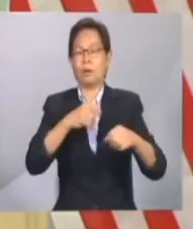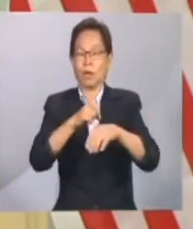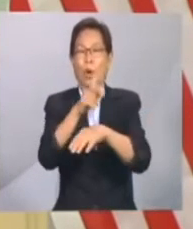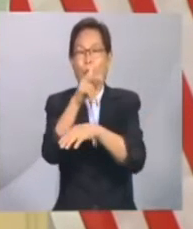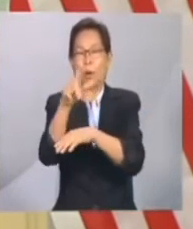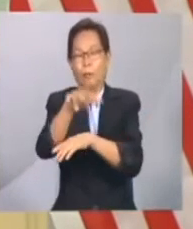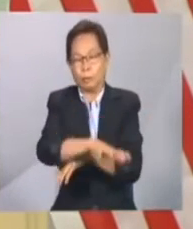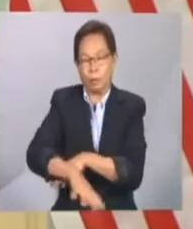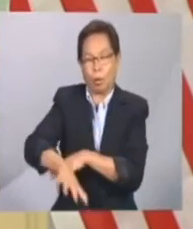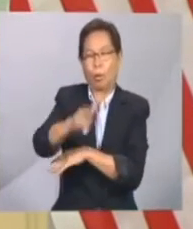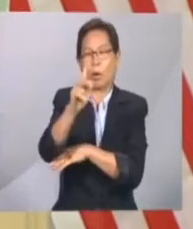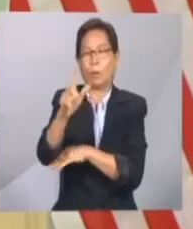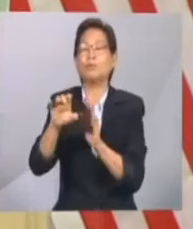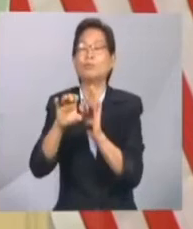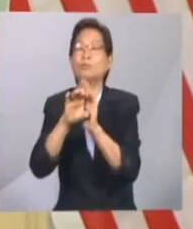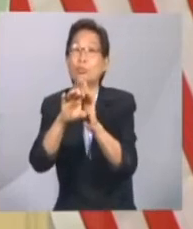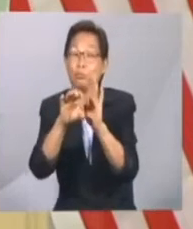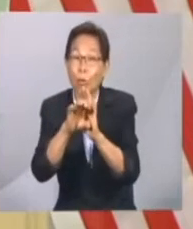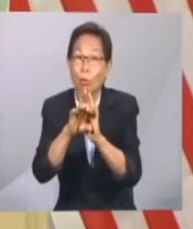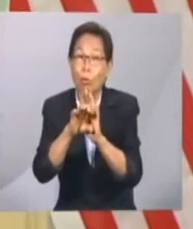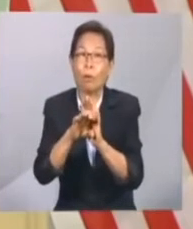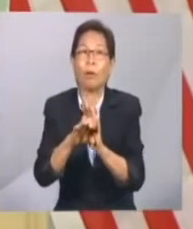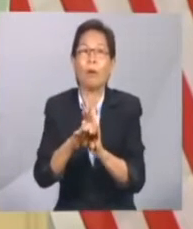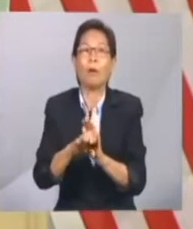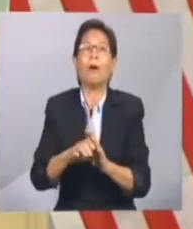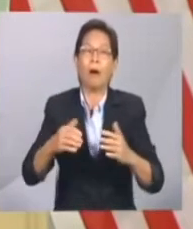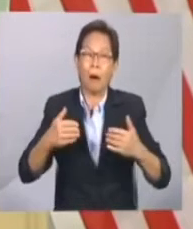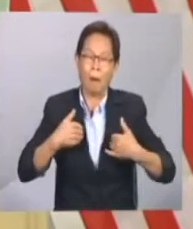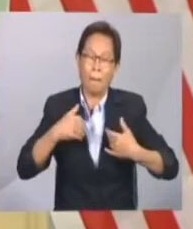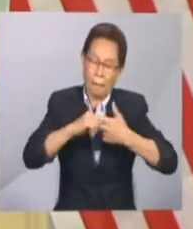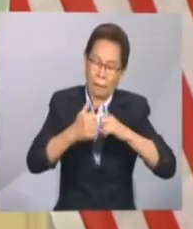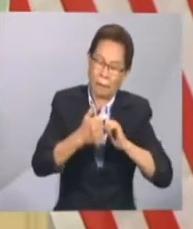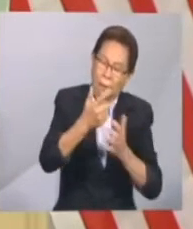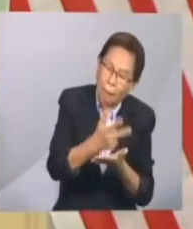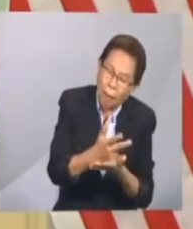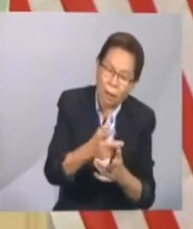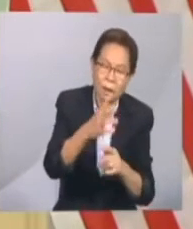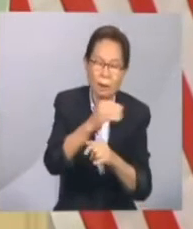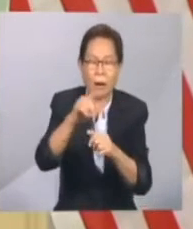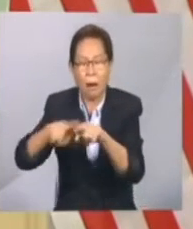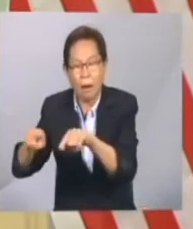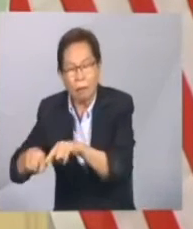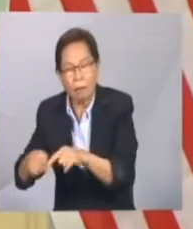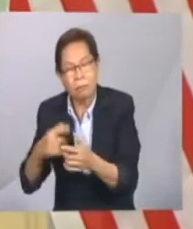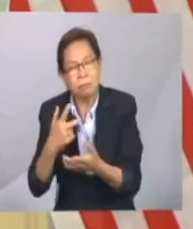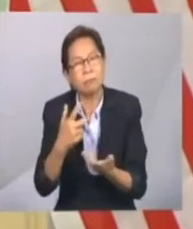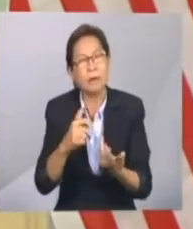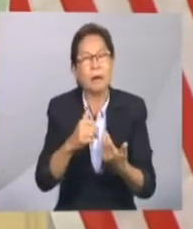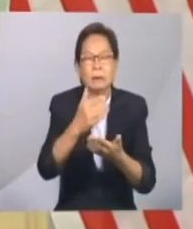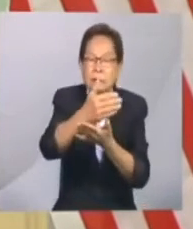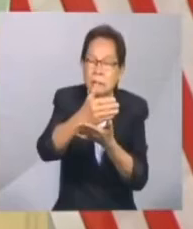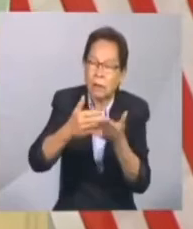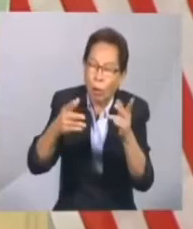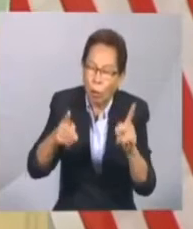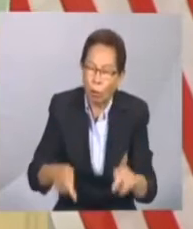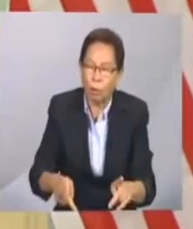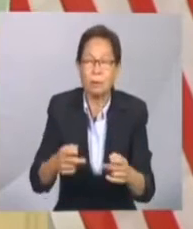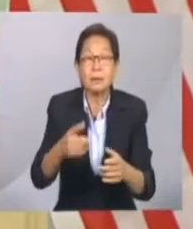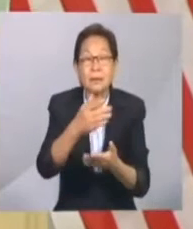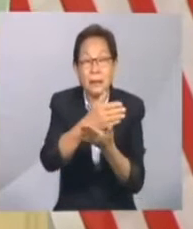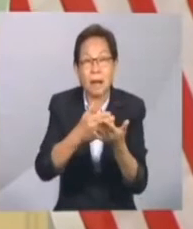Lumpur, sekitar Kuala Lumpur misalnya, mereka mempunyai masalah parking dan sebagainya. Dan setengah tu